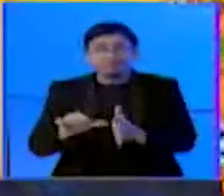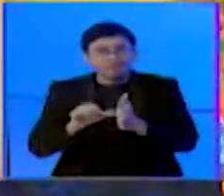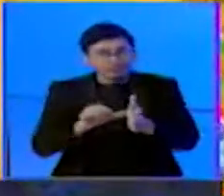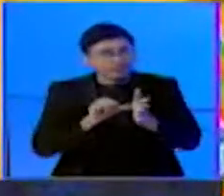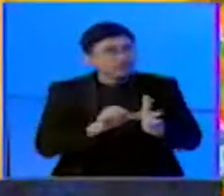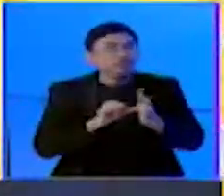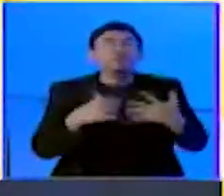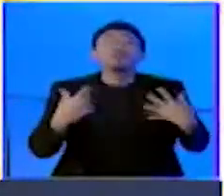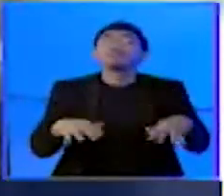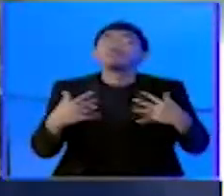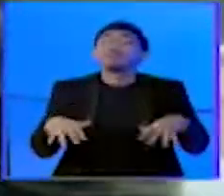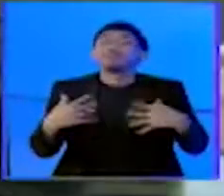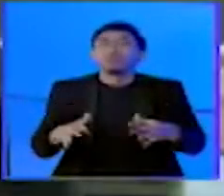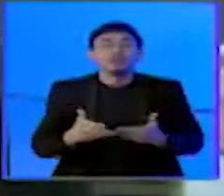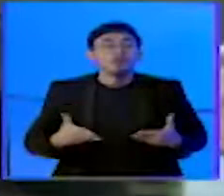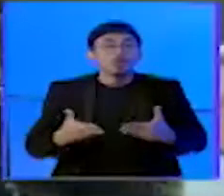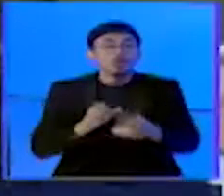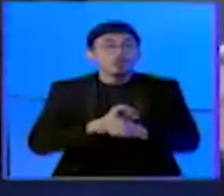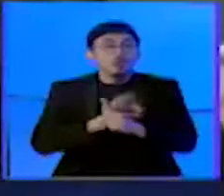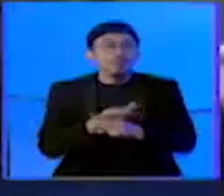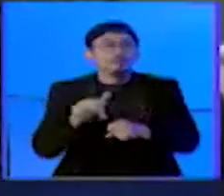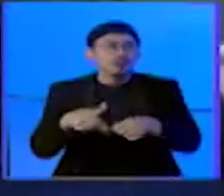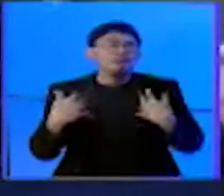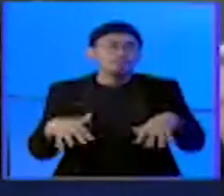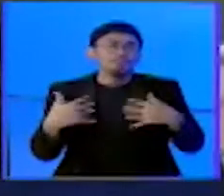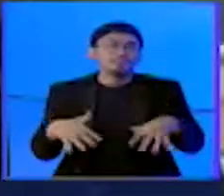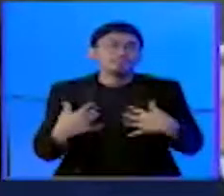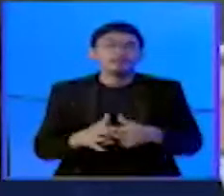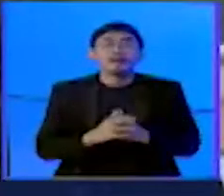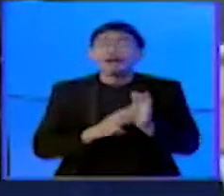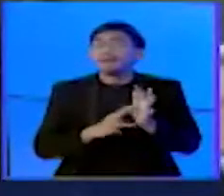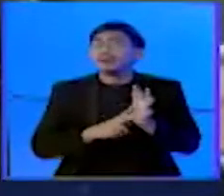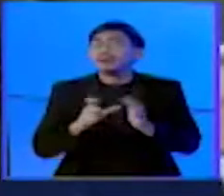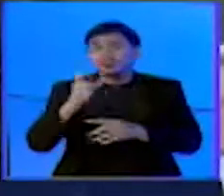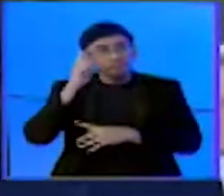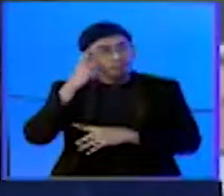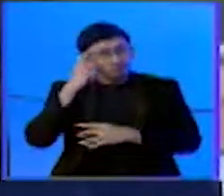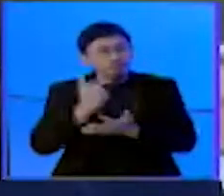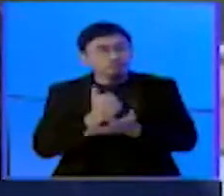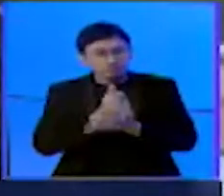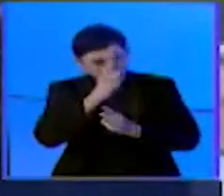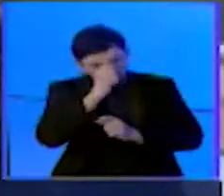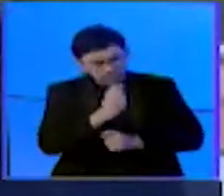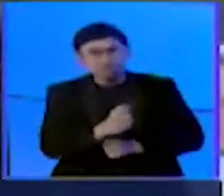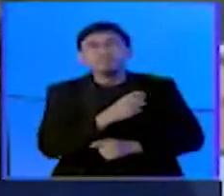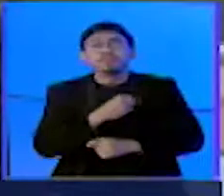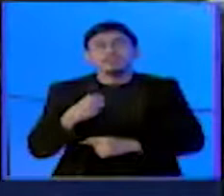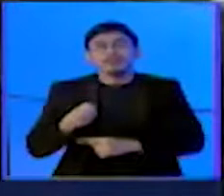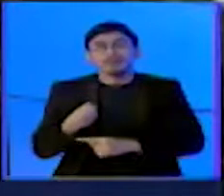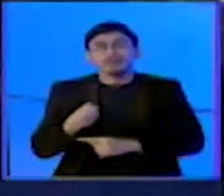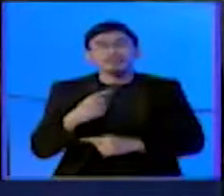zaman pandemi COVID-19. MNC Peduli sangat mengapresiasi tim medis Indonesia sebagai pahlawan garda